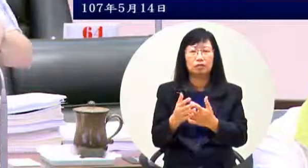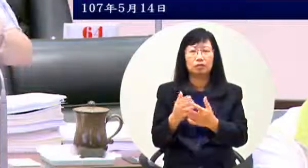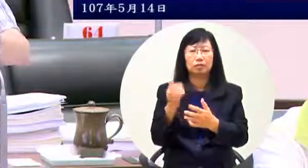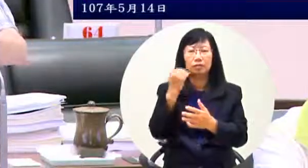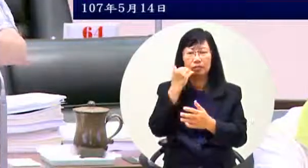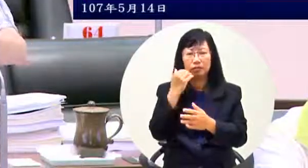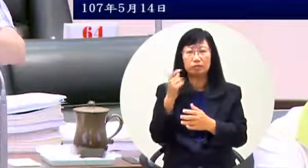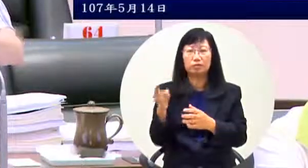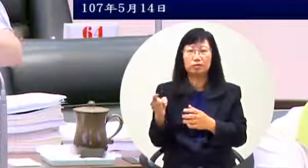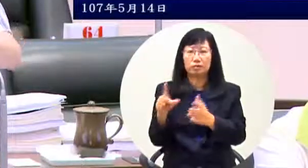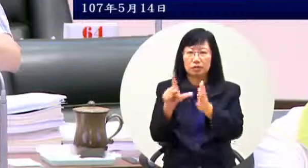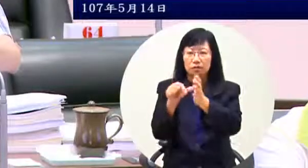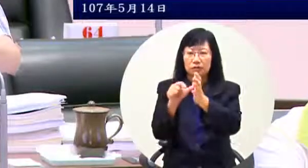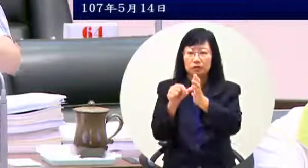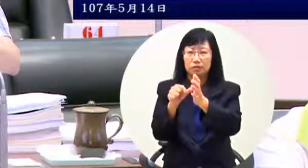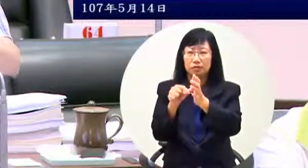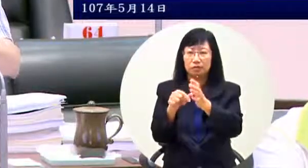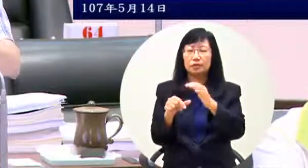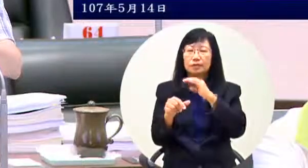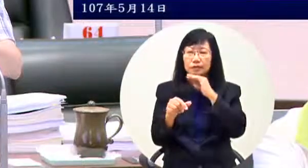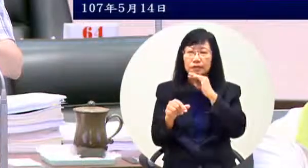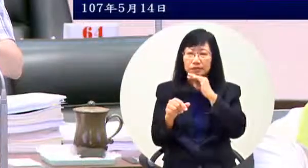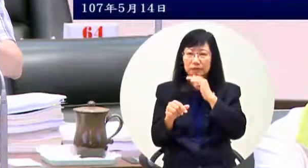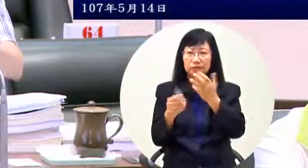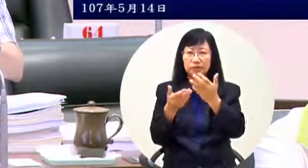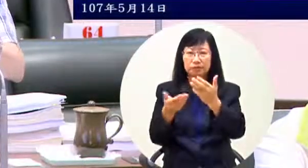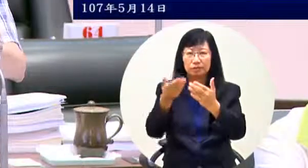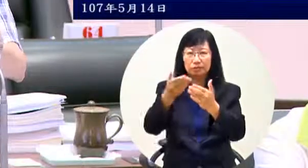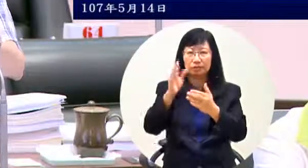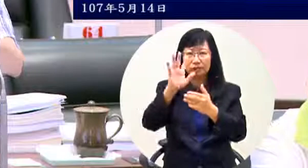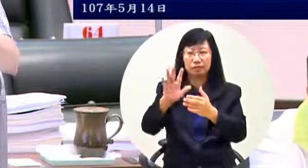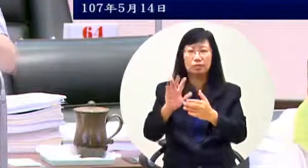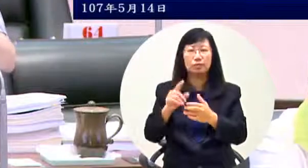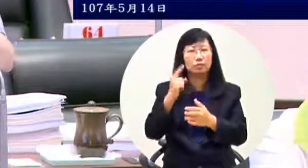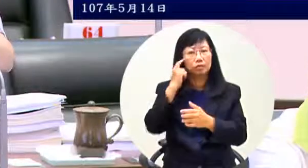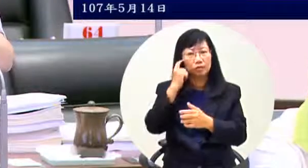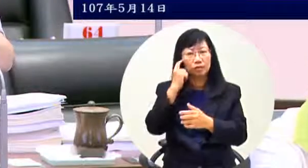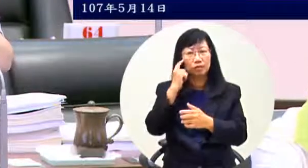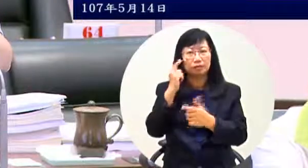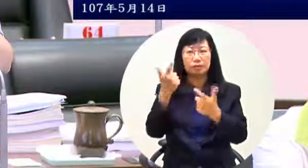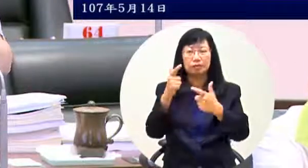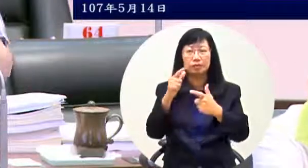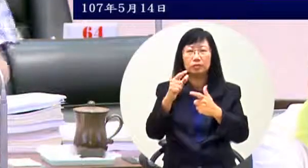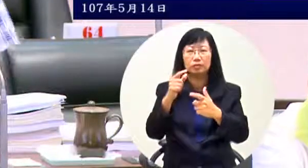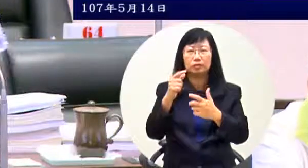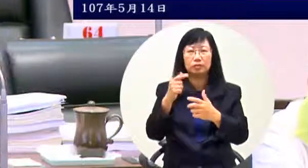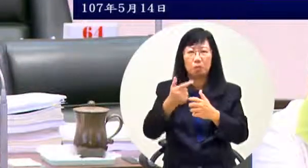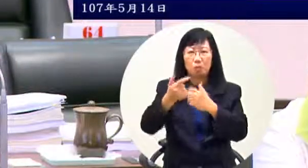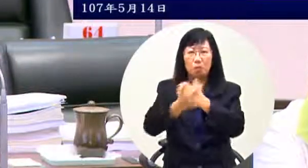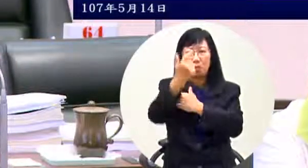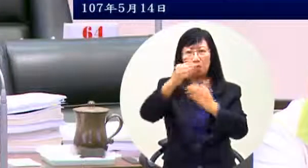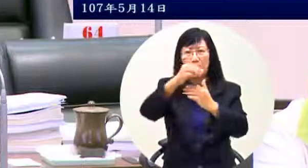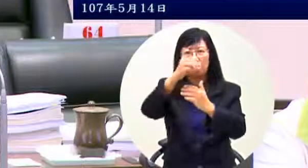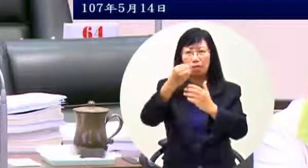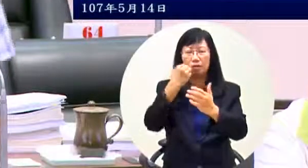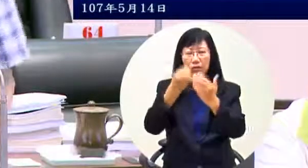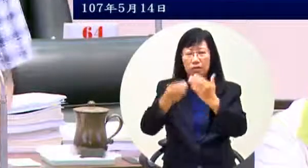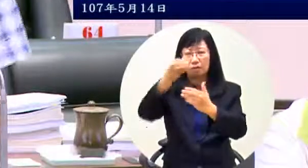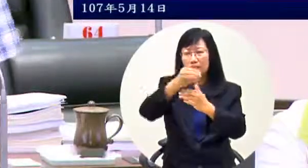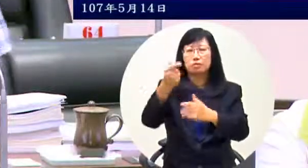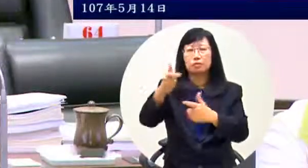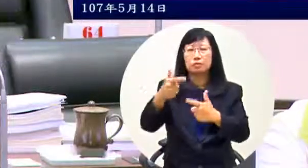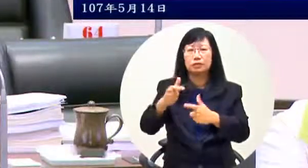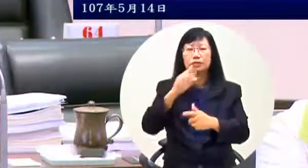安起户，那这，我看那一几十单，我那十几单啊哈。随着陈局市长，现在陈秘书